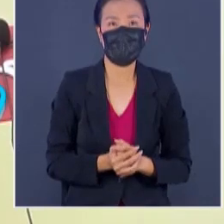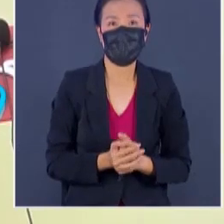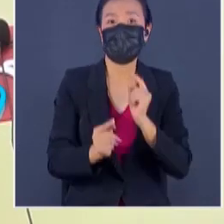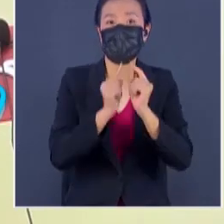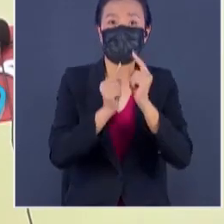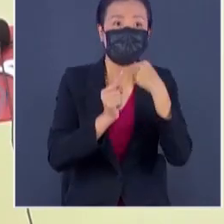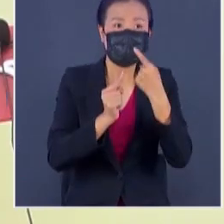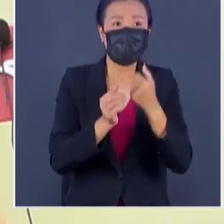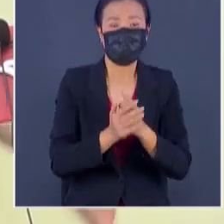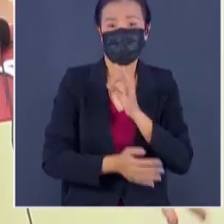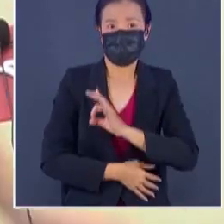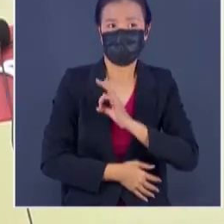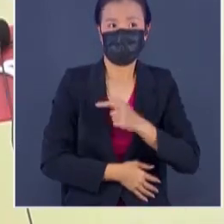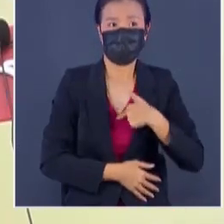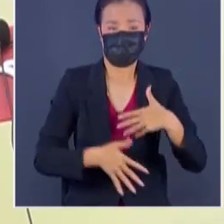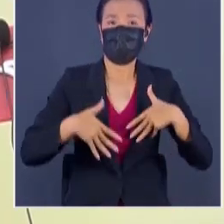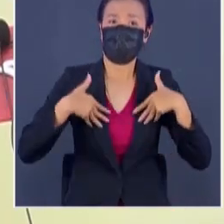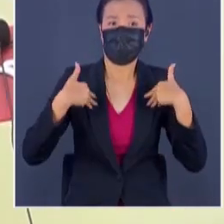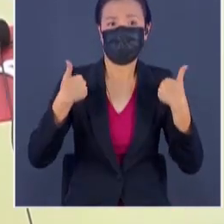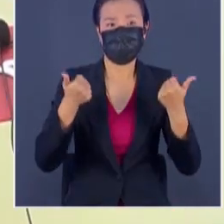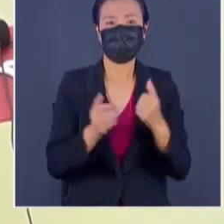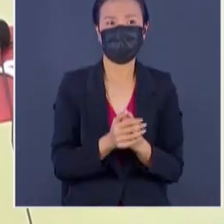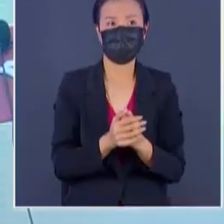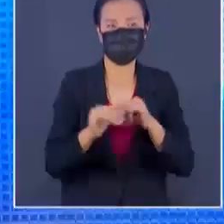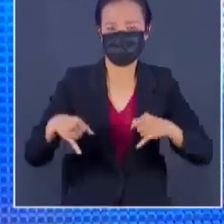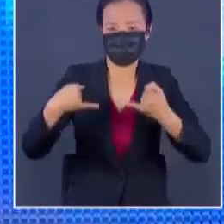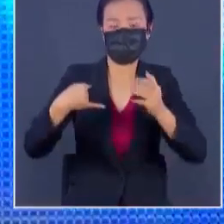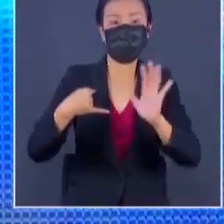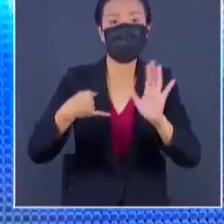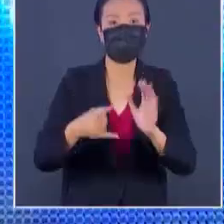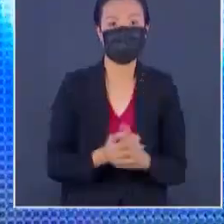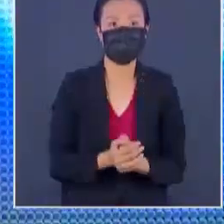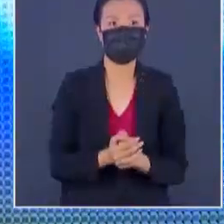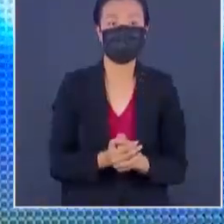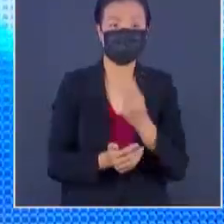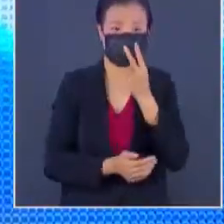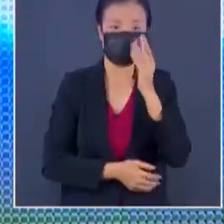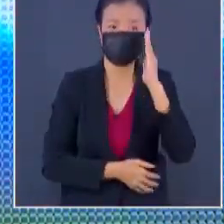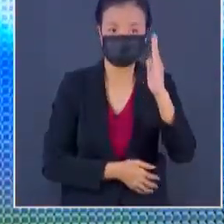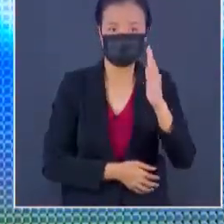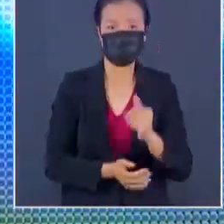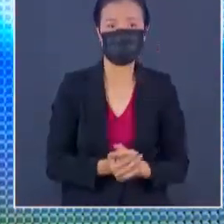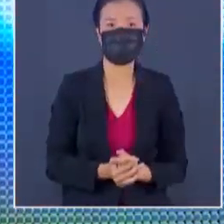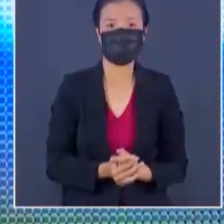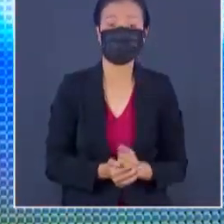คุยกับใครแล้วเอมมี่รู้สึกว่าเอมมี่มีความสุขไม่อยากมีศัตรู ก็ยังคงต้องติดตามต่อไปนะคะคุณผู้ชมสำหรับเรื่องนี้